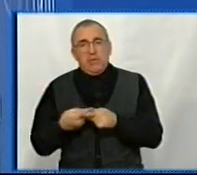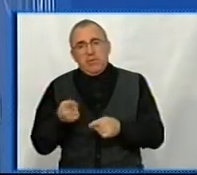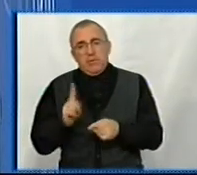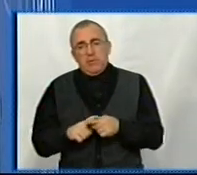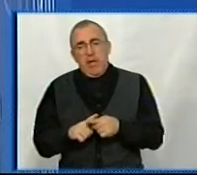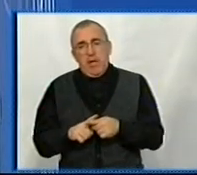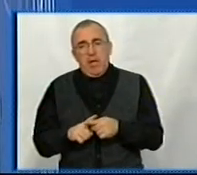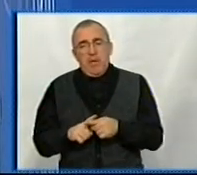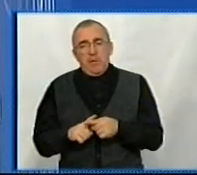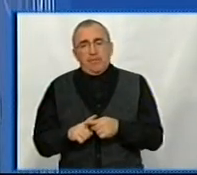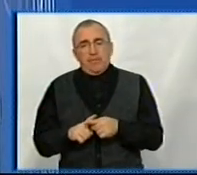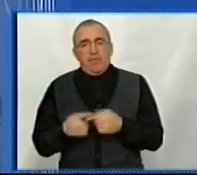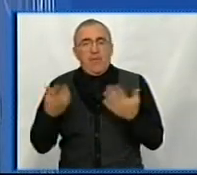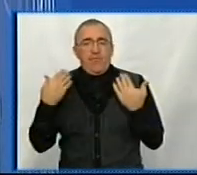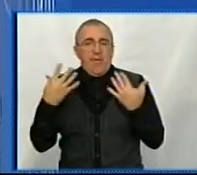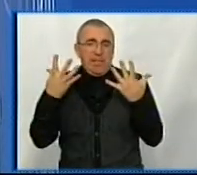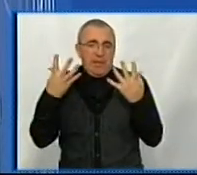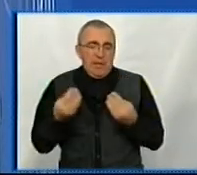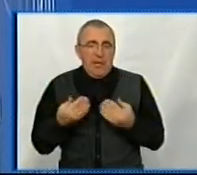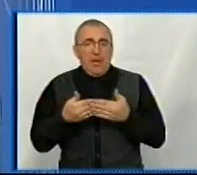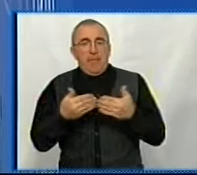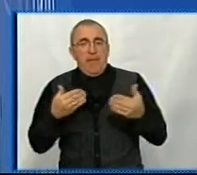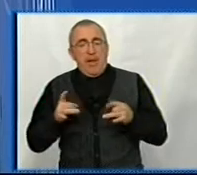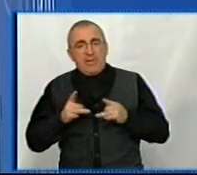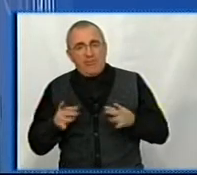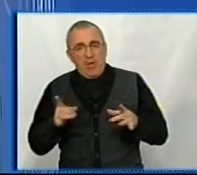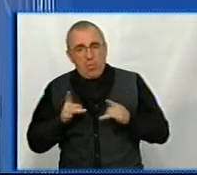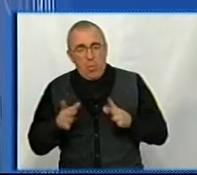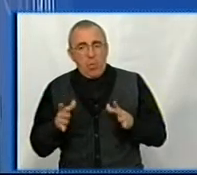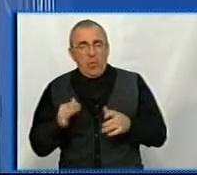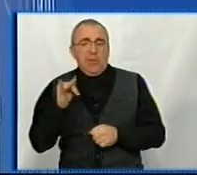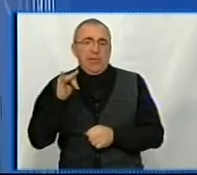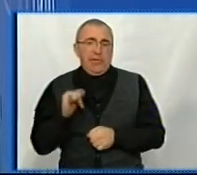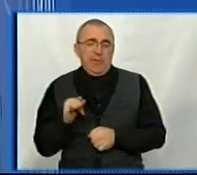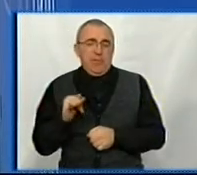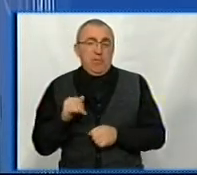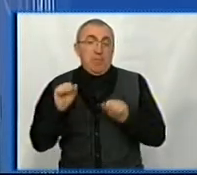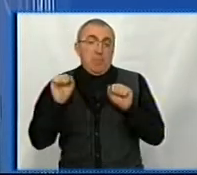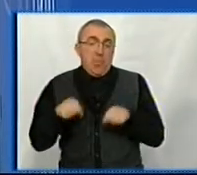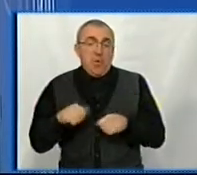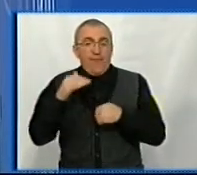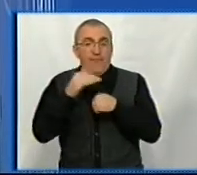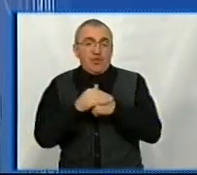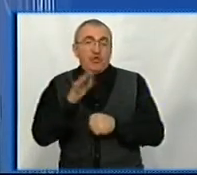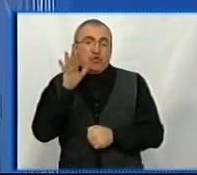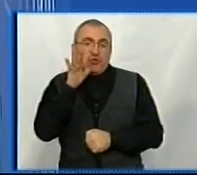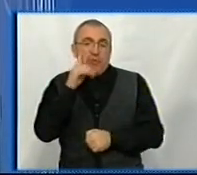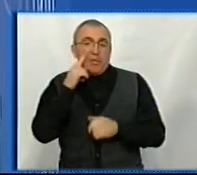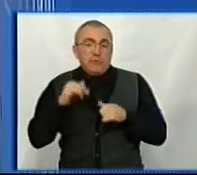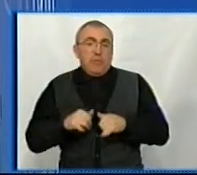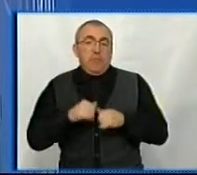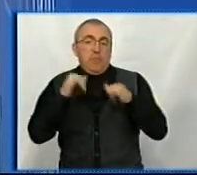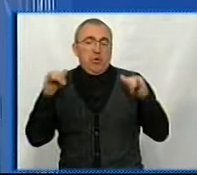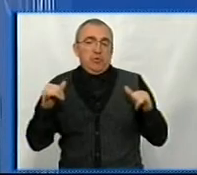в вихідні дні, передсвяткові і, можливо, в вечірній час збільшення